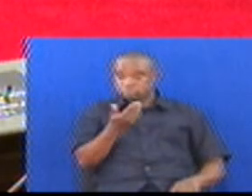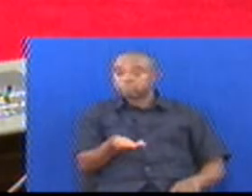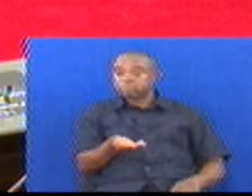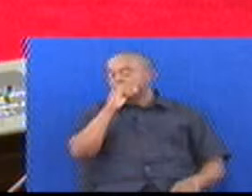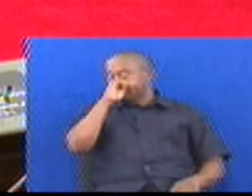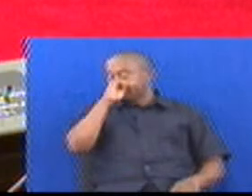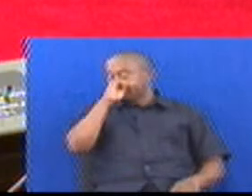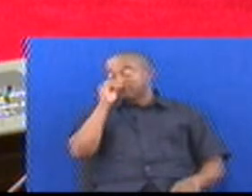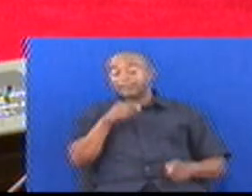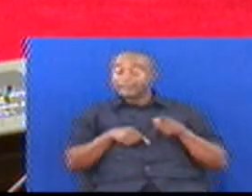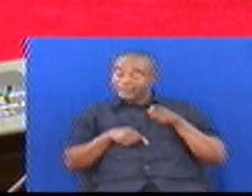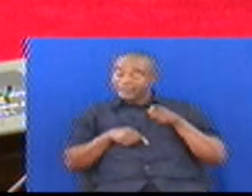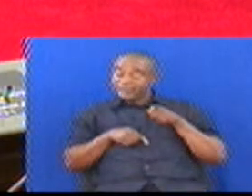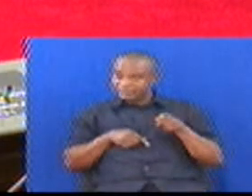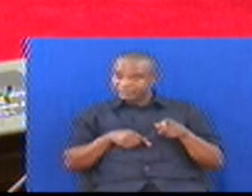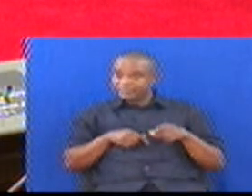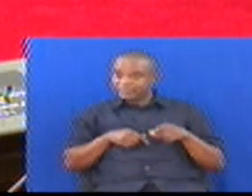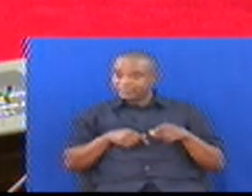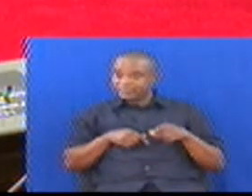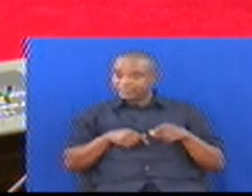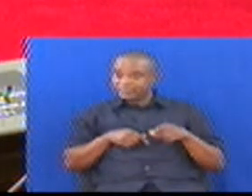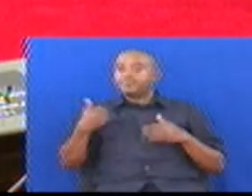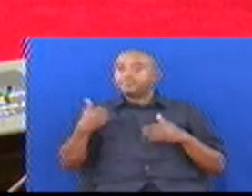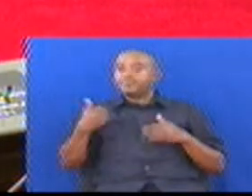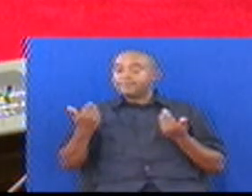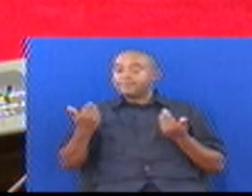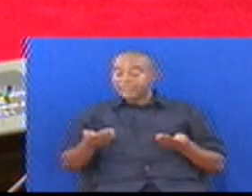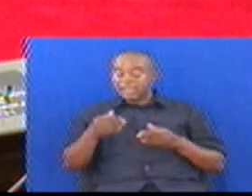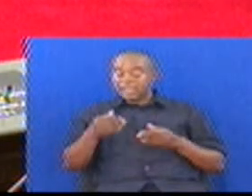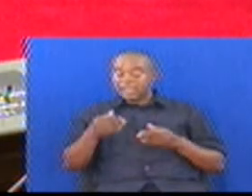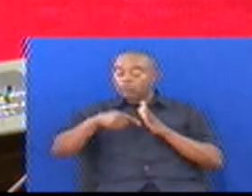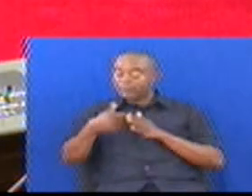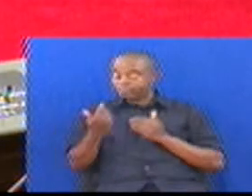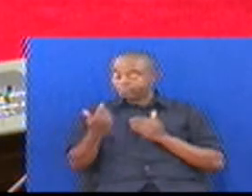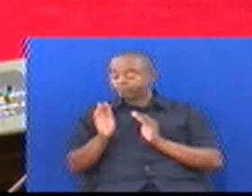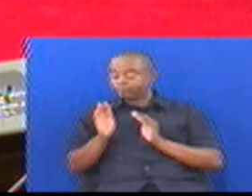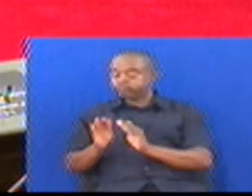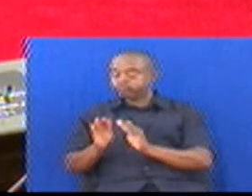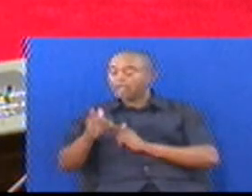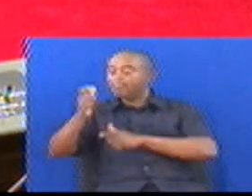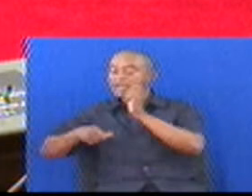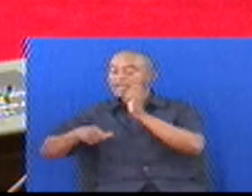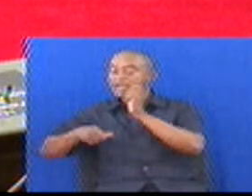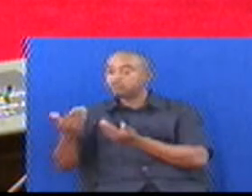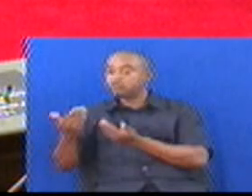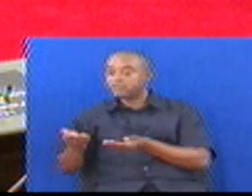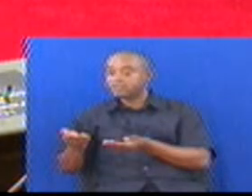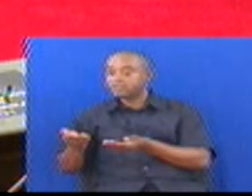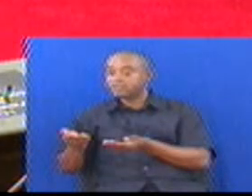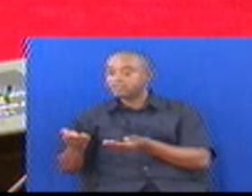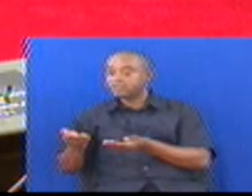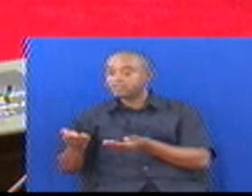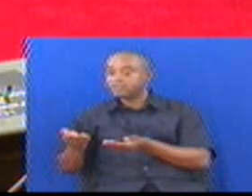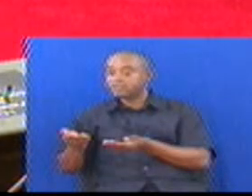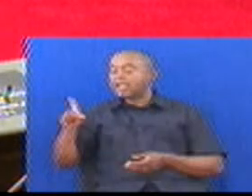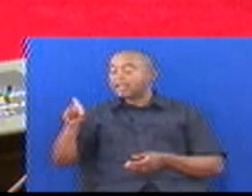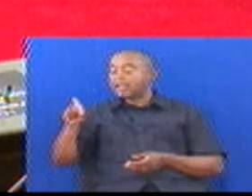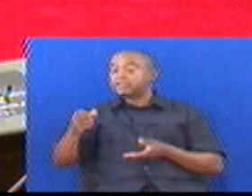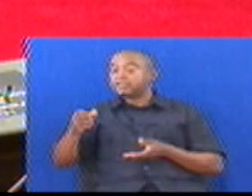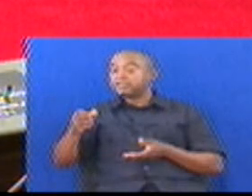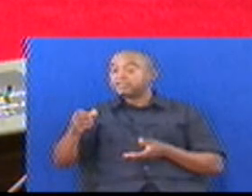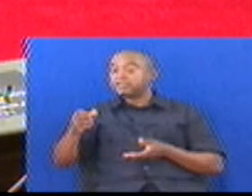Overseas Limited, Bin Jiang Company Limited na kiwanda cha kusindika maziwa cha Galaxy chenye uwezo wa kusindika